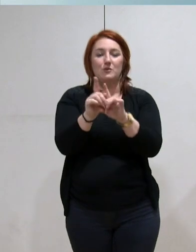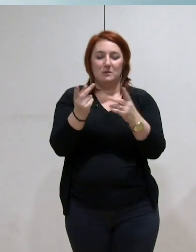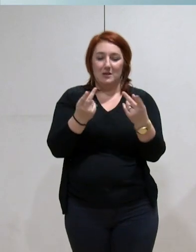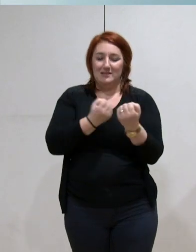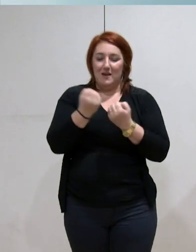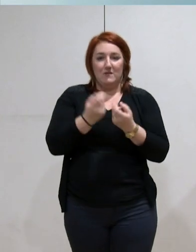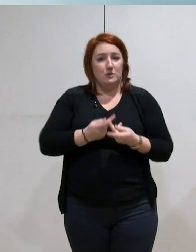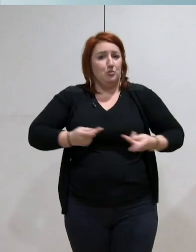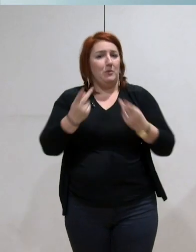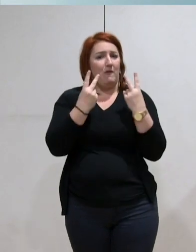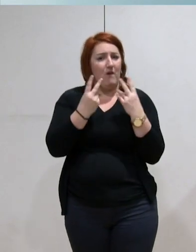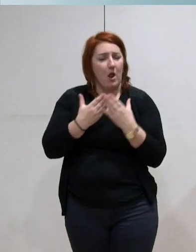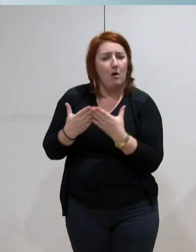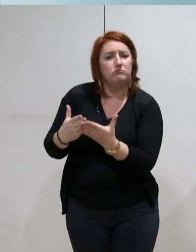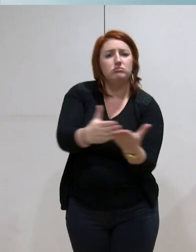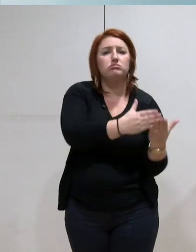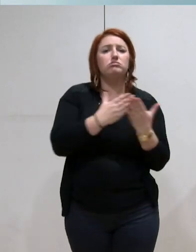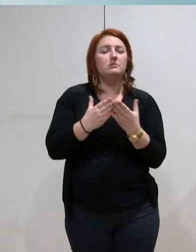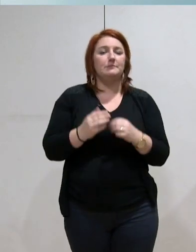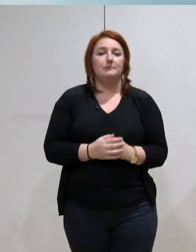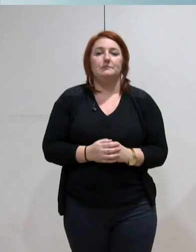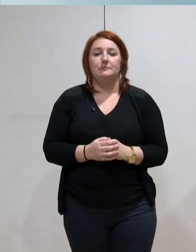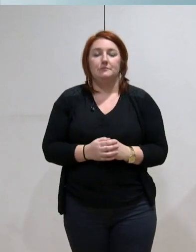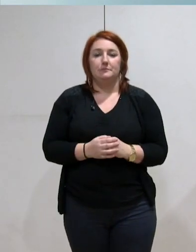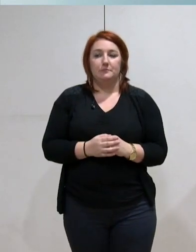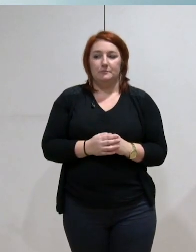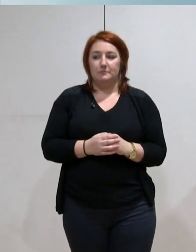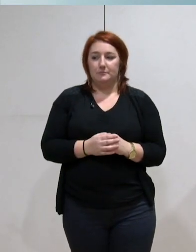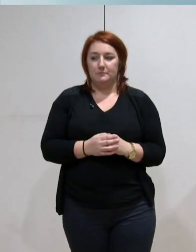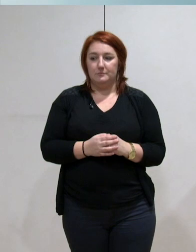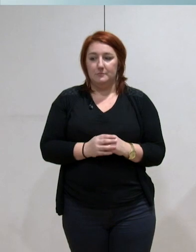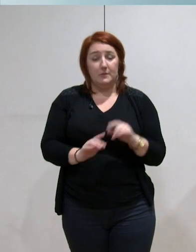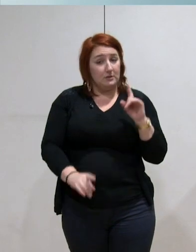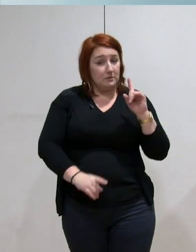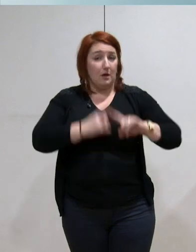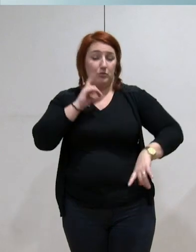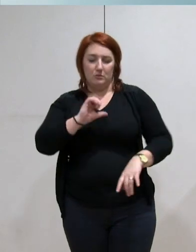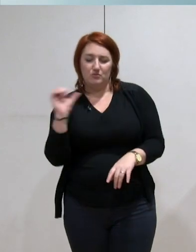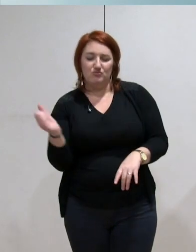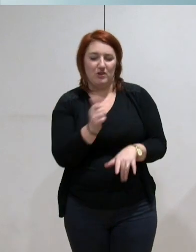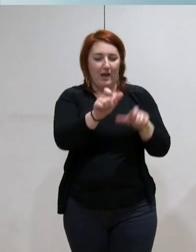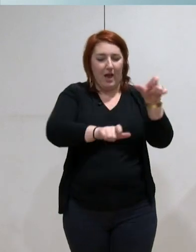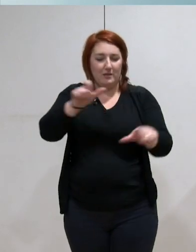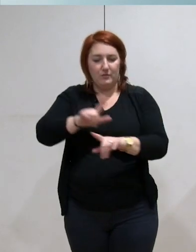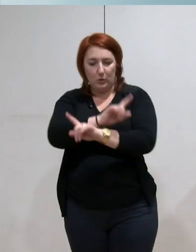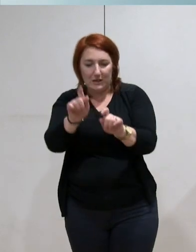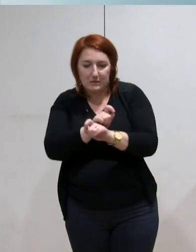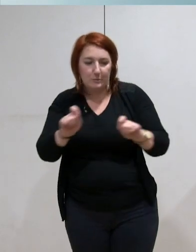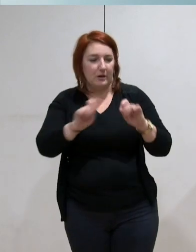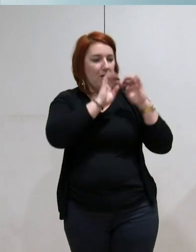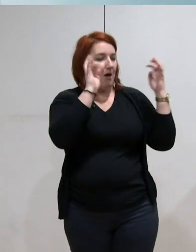et nous avons l'obligation de le faire dans le cadre du respect des individus des instances et des